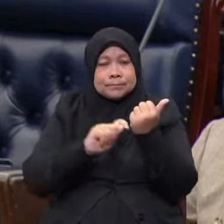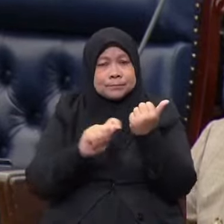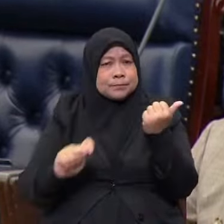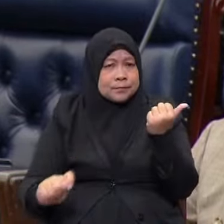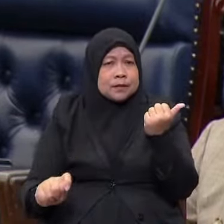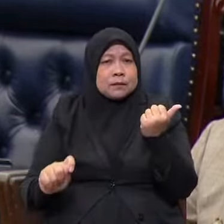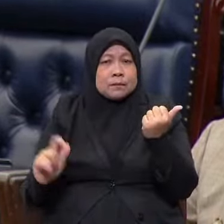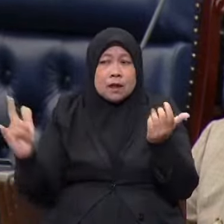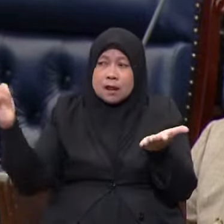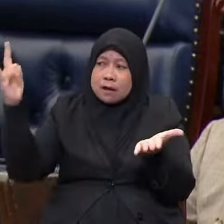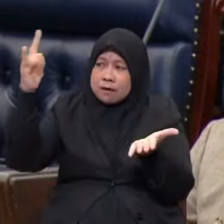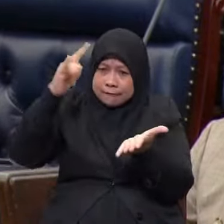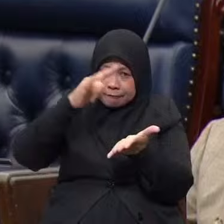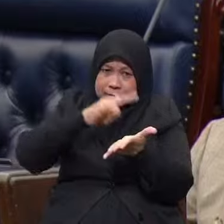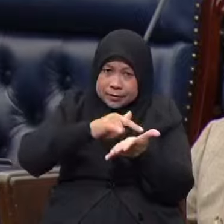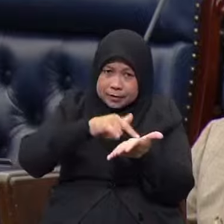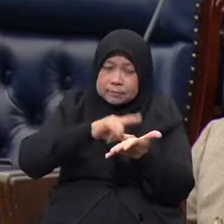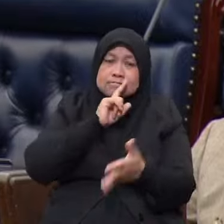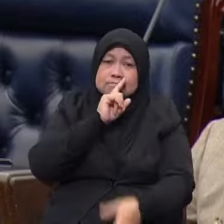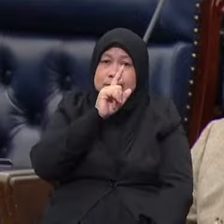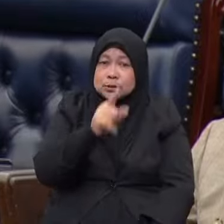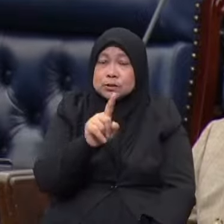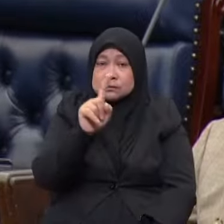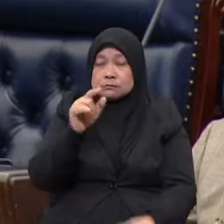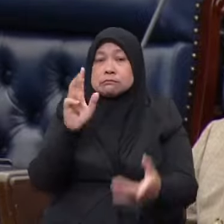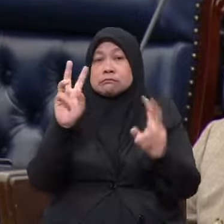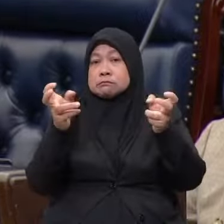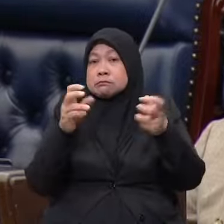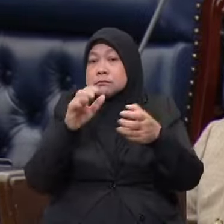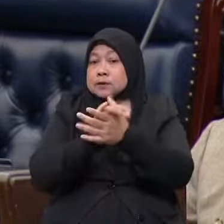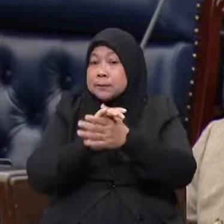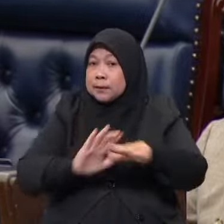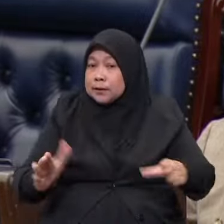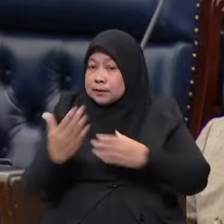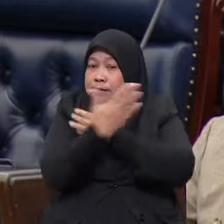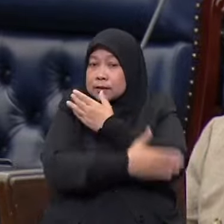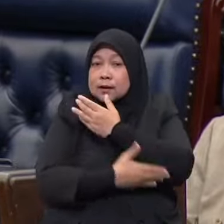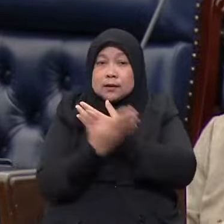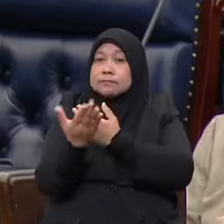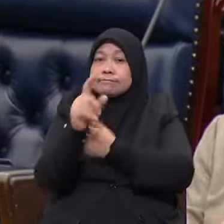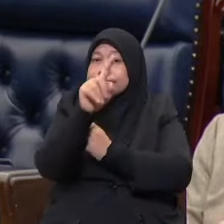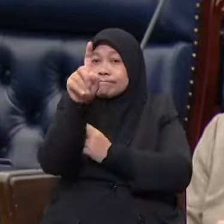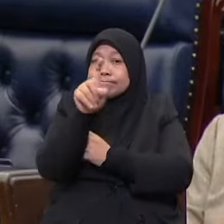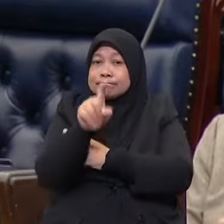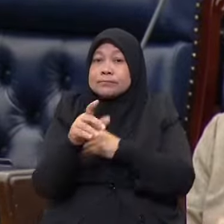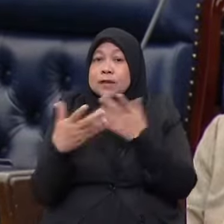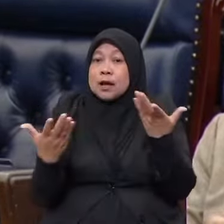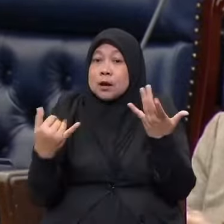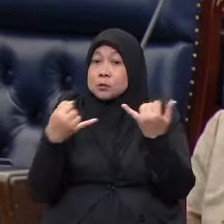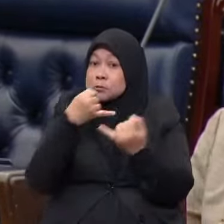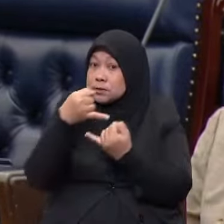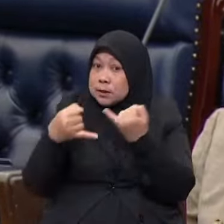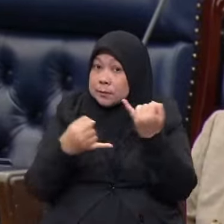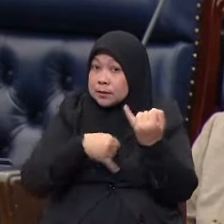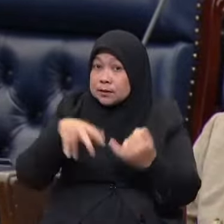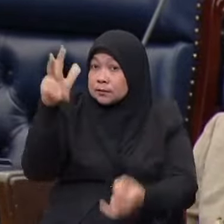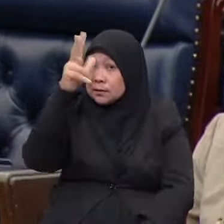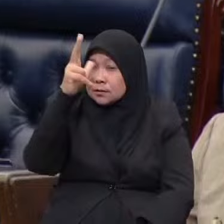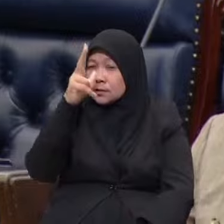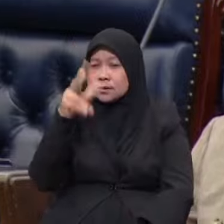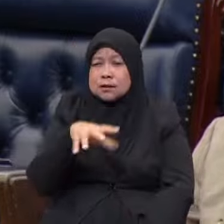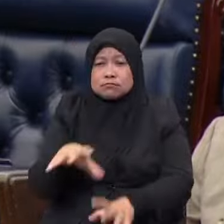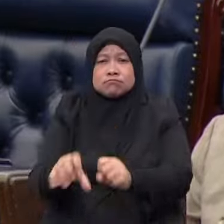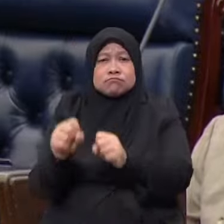ia melibatkan lapangan terbang. Sudah pasti isu keselamatan negara juga akan terjejas. Dan bagaimana jaminan kerajaan